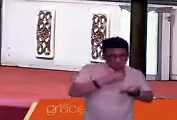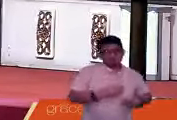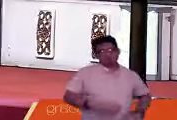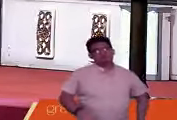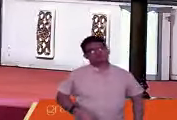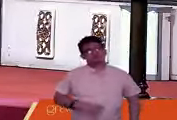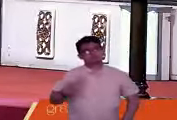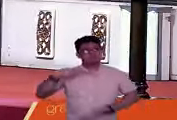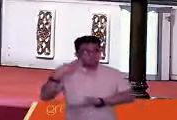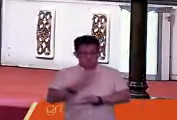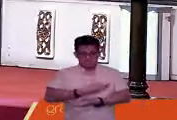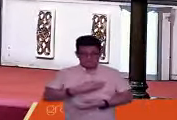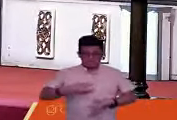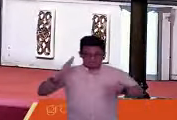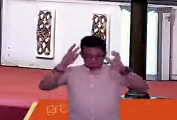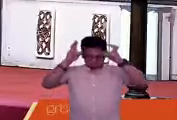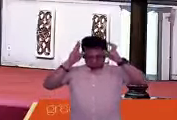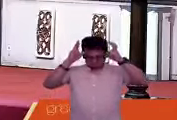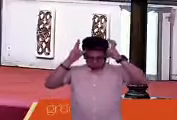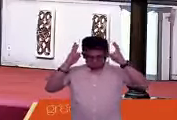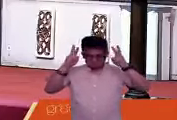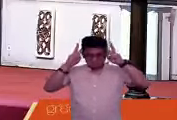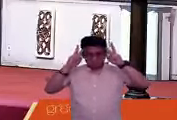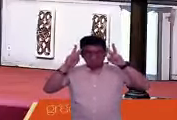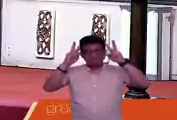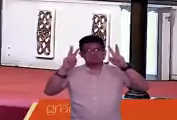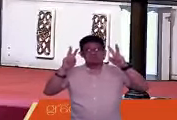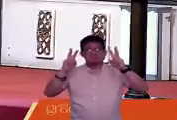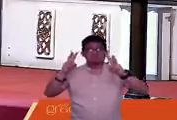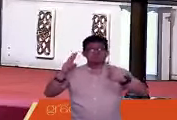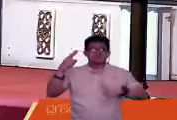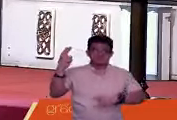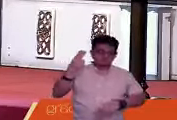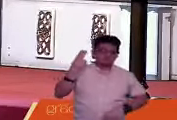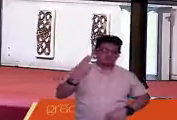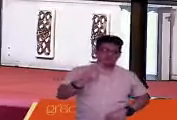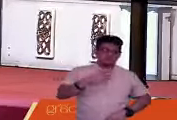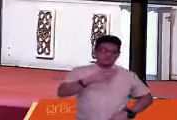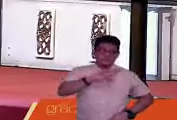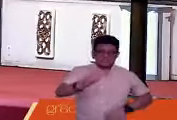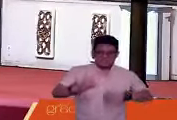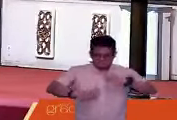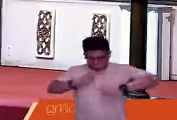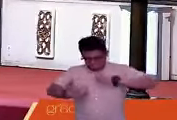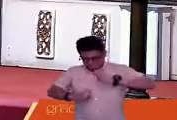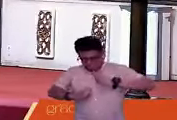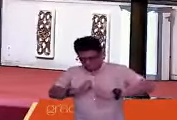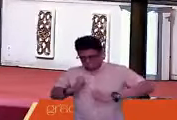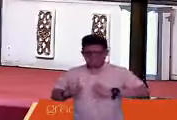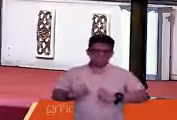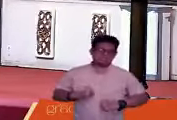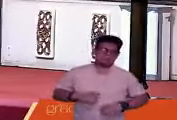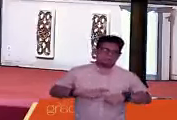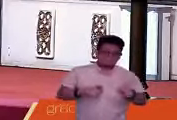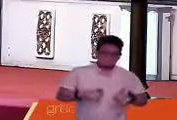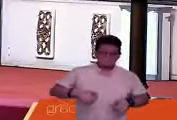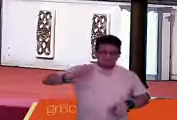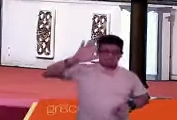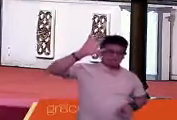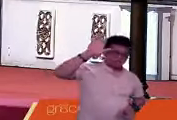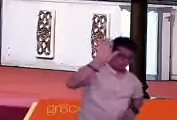vegetarian ka pa, bisan unsa na lang imong kaunon aron manindot imong lawas, mag-exercise ka, mga kaigsunan, pero ang imong